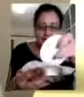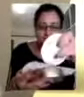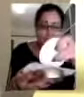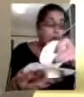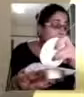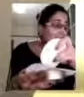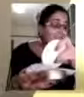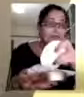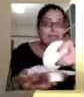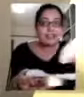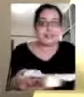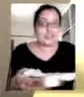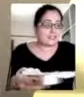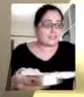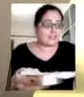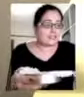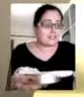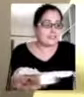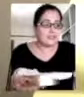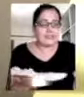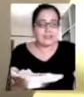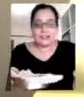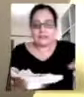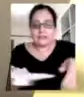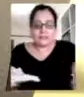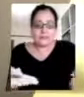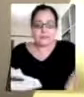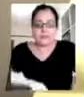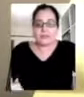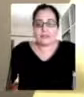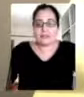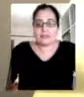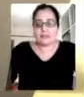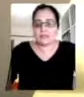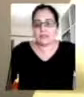Uzun zaman oldu öyle benim bir, yani gerçekten aldığımızdan dolayı.